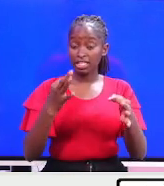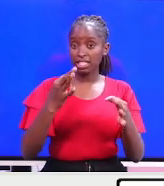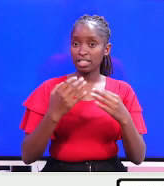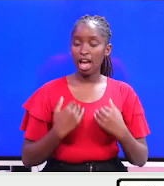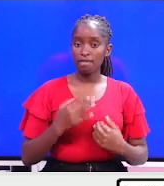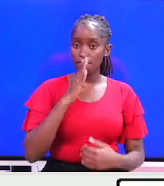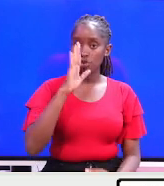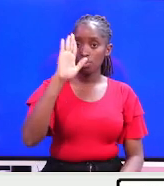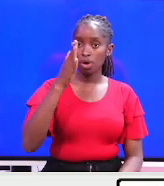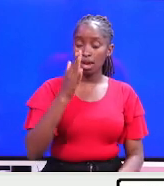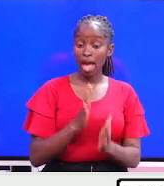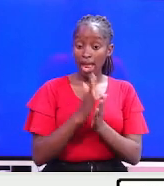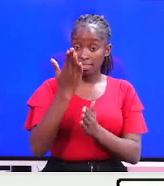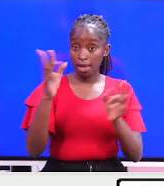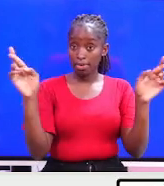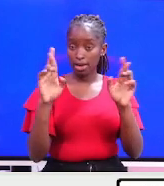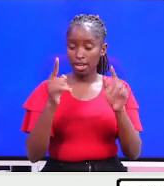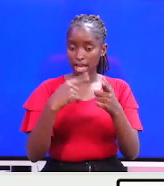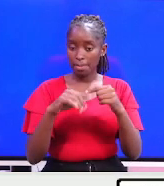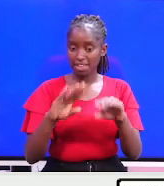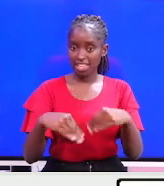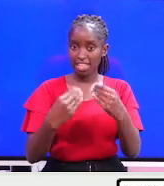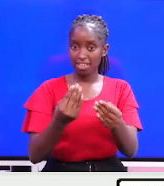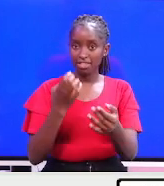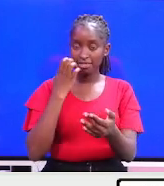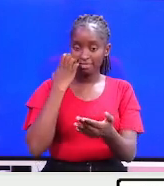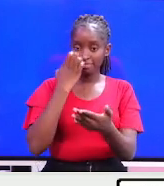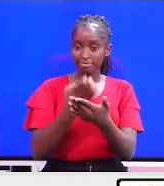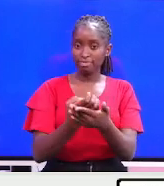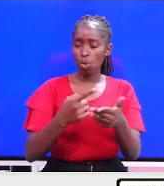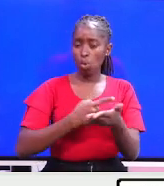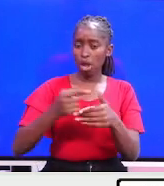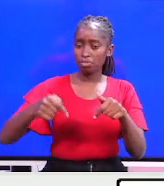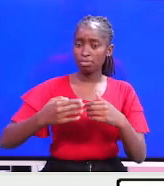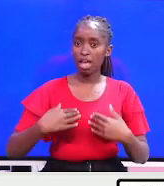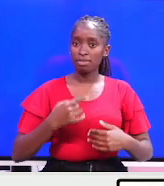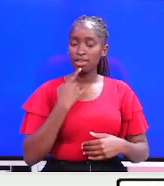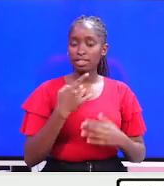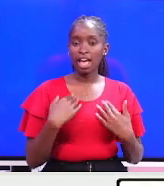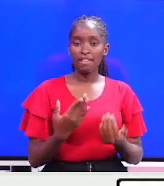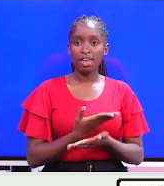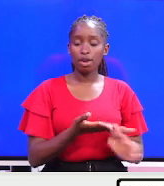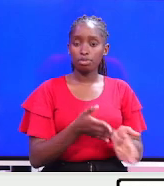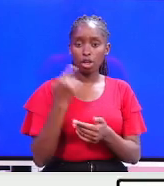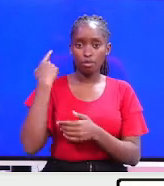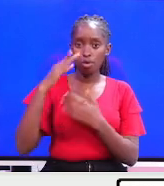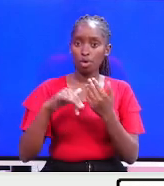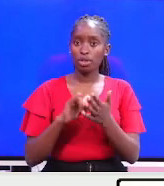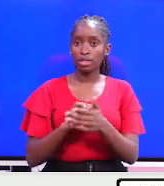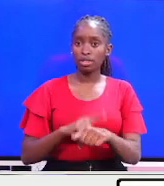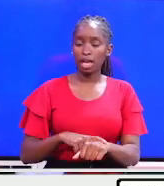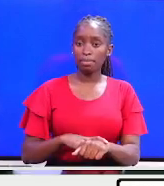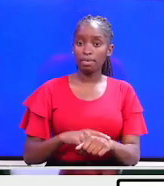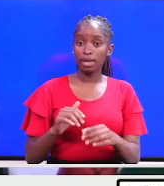wako tayari kuja kutoa ushahidi. Wiki hii walikuwa wameeleza kwamba wao hawana nafasi kwa sababu ya shughuli chungu nzima ya auditing kule